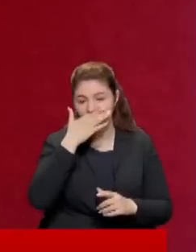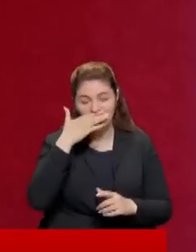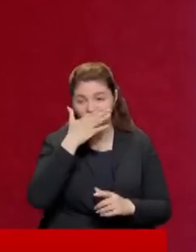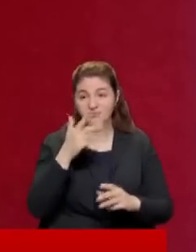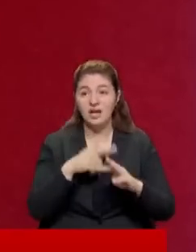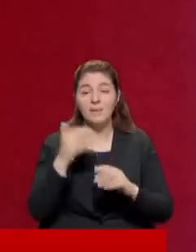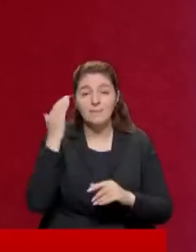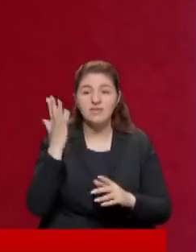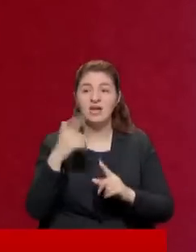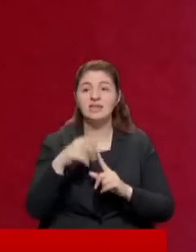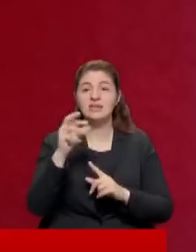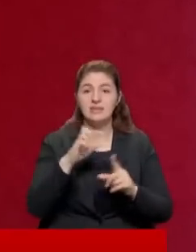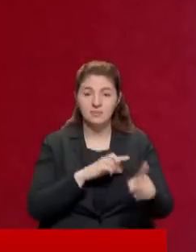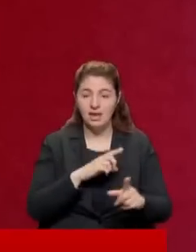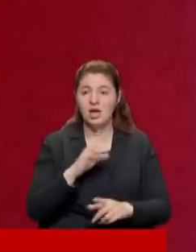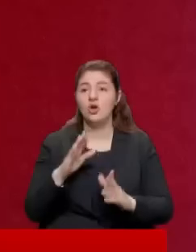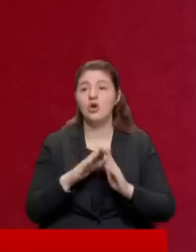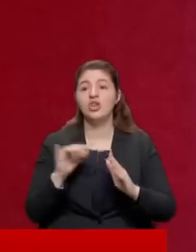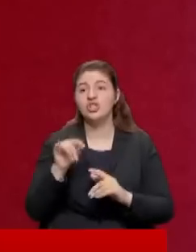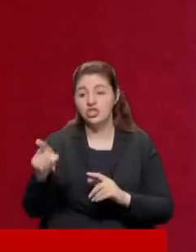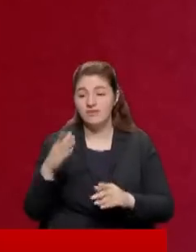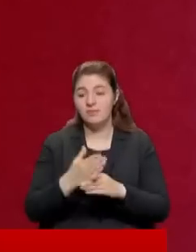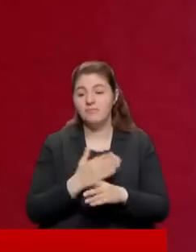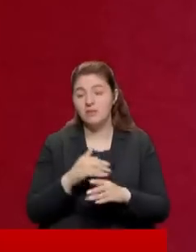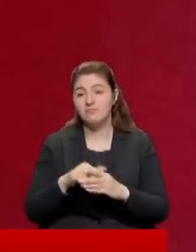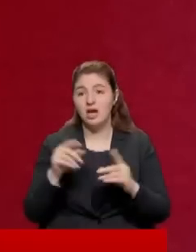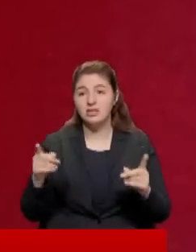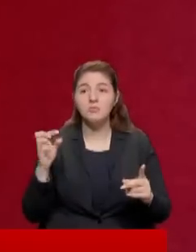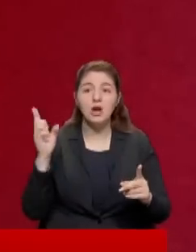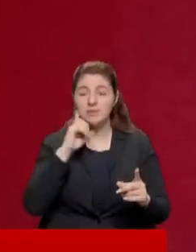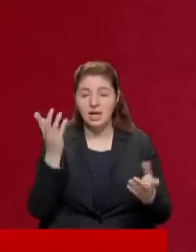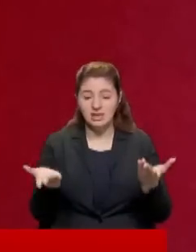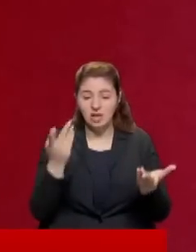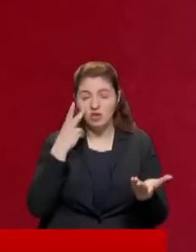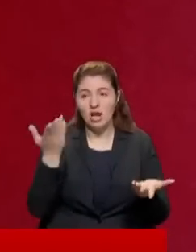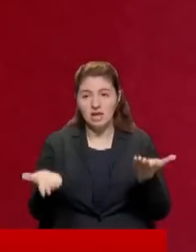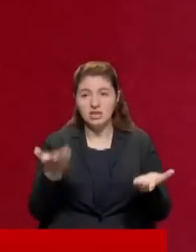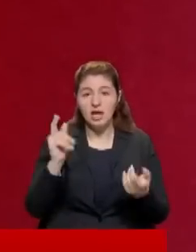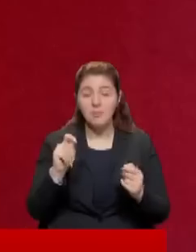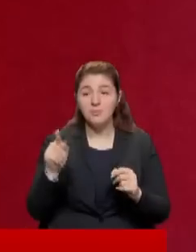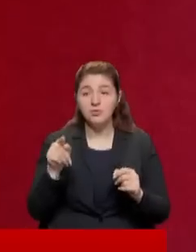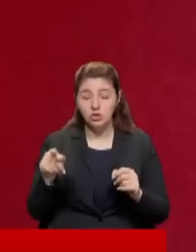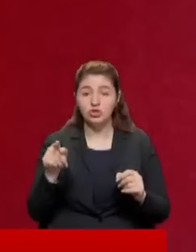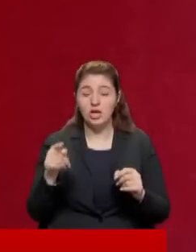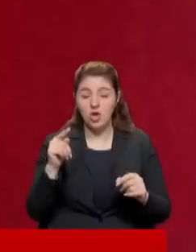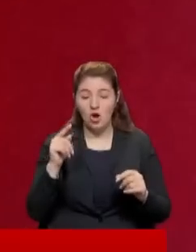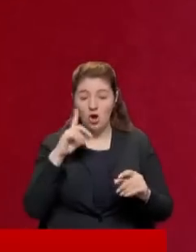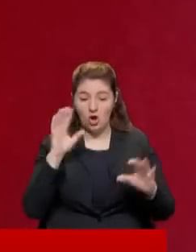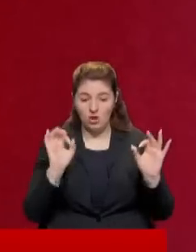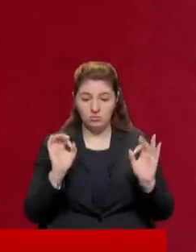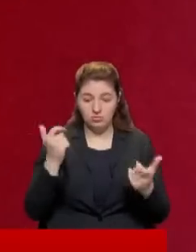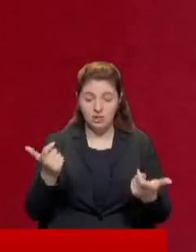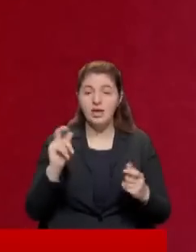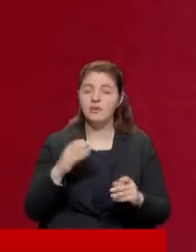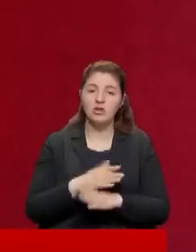Erkan Baş ya da tip ile Muharrem İnce ve Memleket Partisi'nin popülerite üzerinden kıyaslamak ve buradan ölçü yapmak